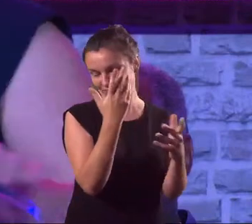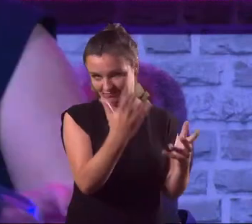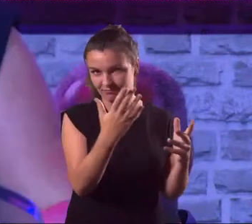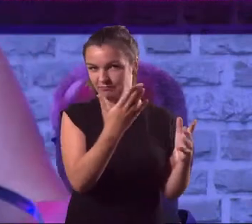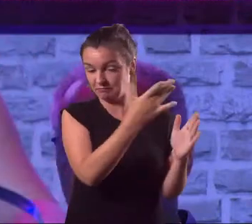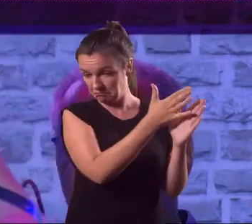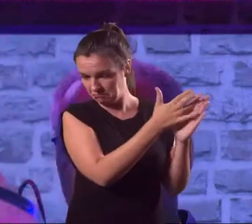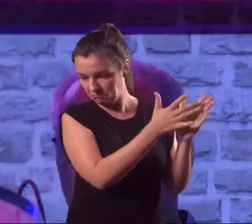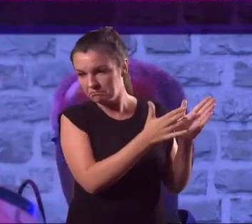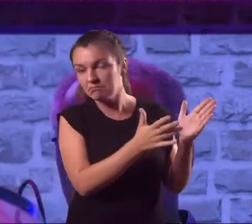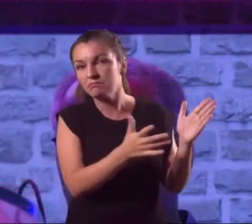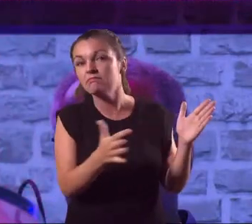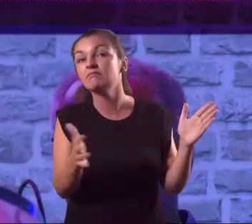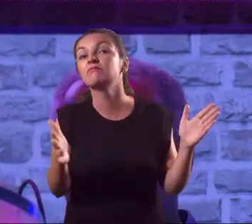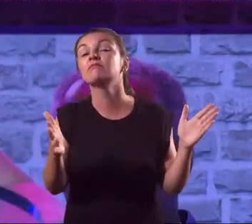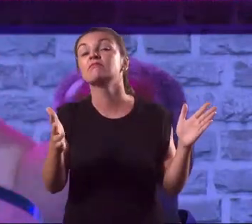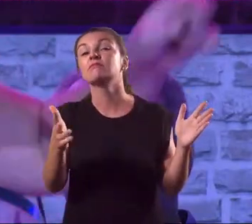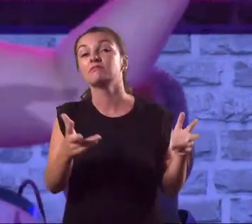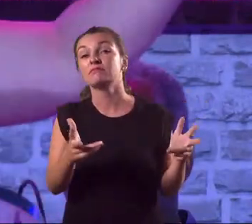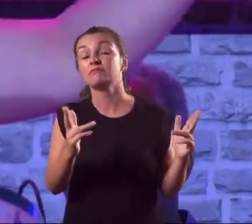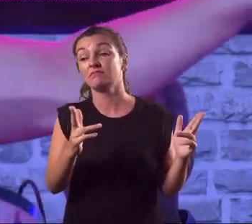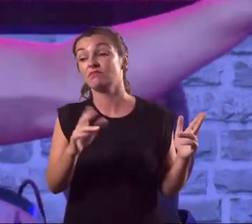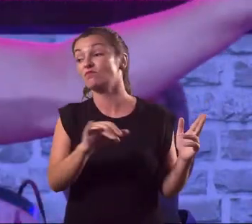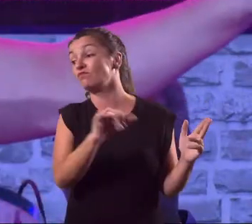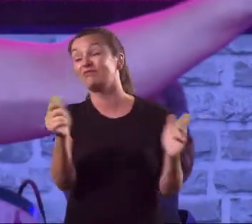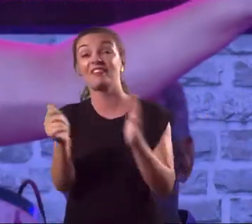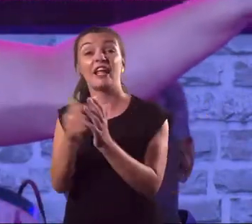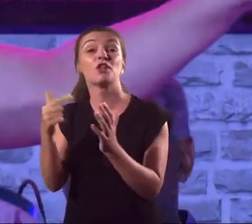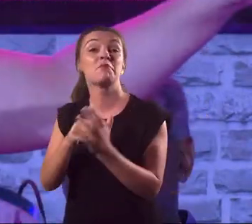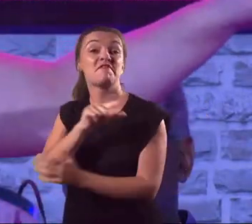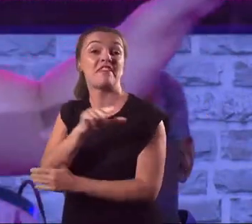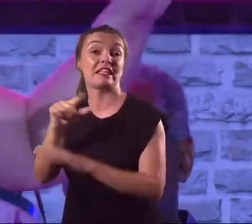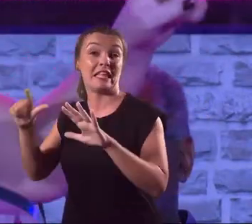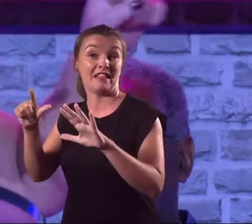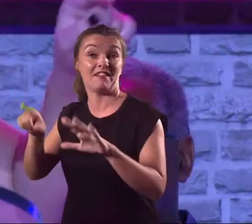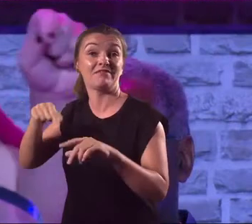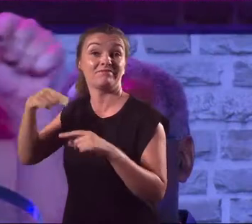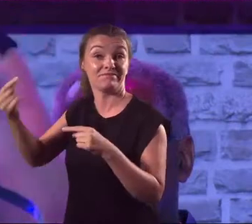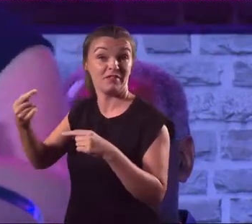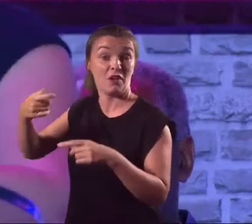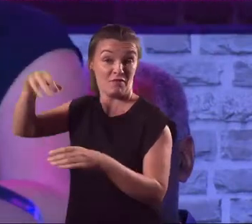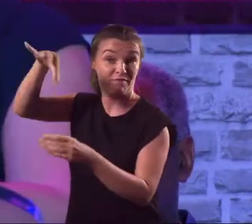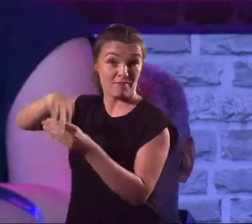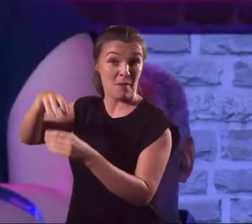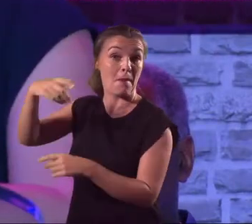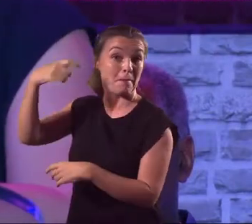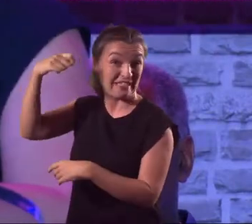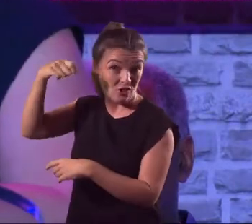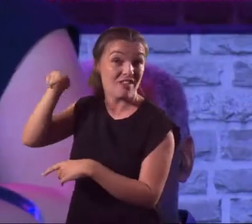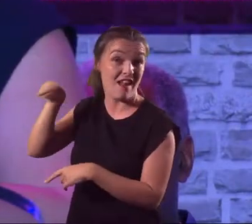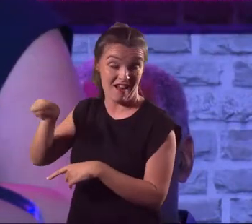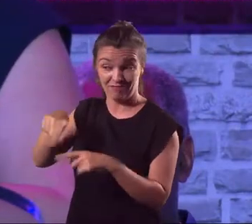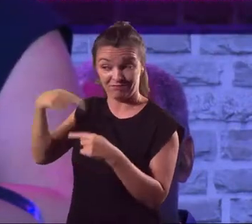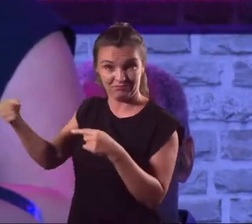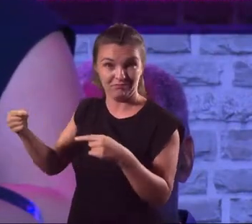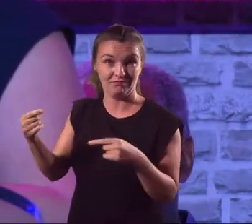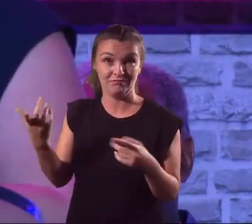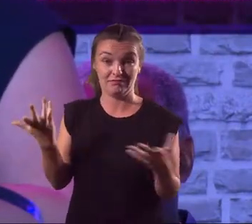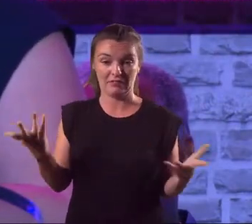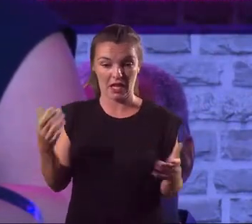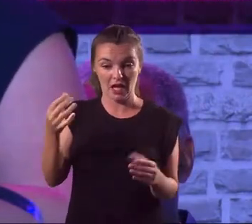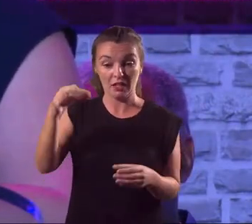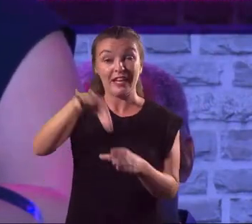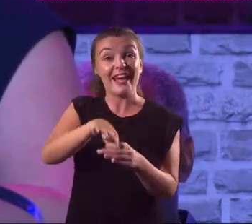Depuis la réélection de Macron et l'élection législative, et jusqu'en 2027, la prochaine élection présidentielle, c'est la seule